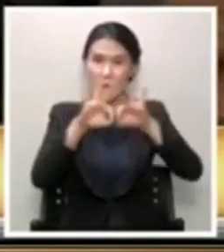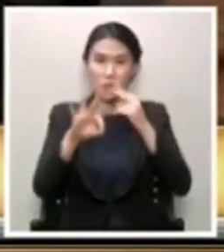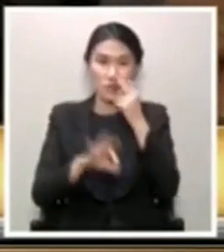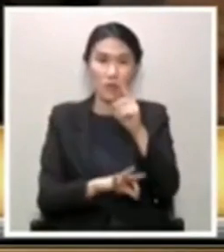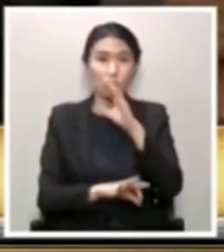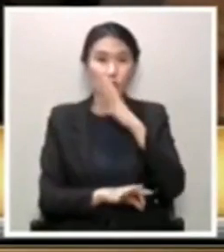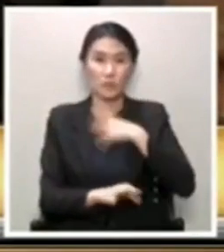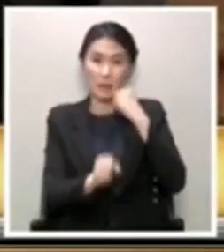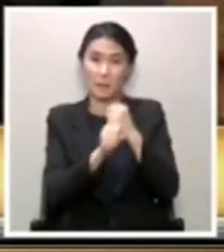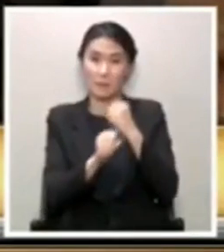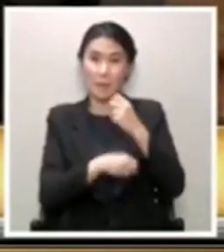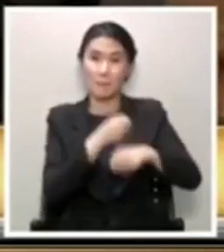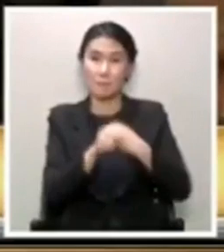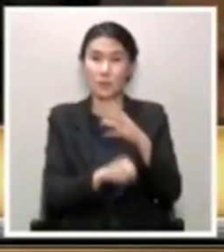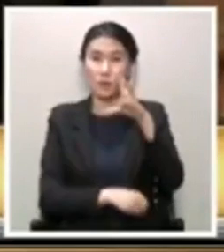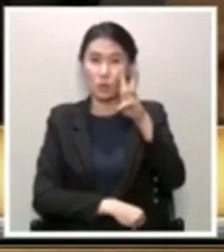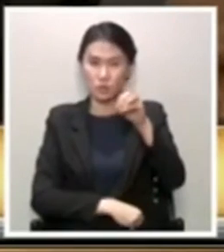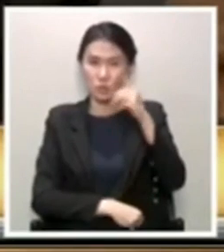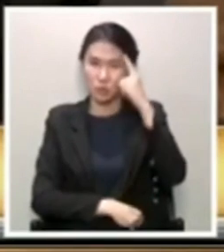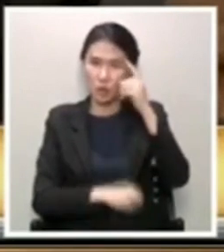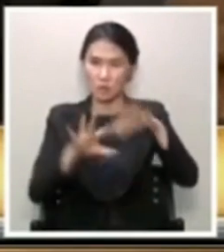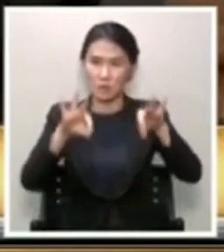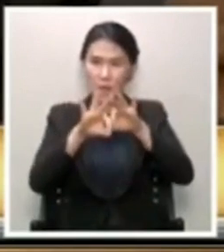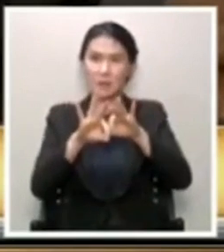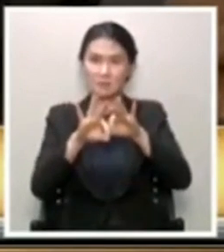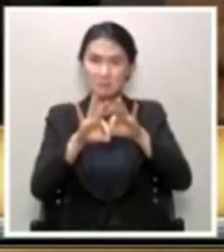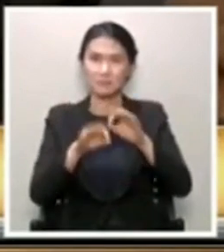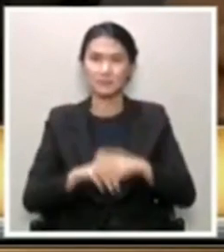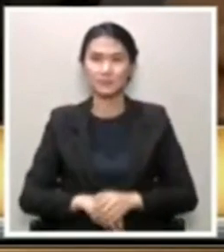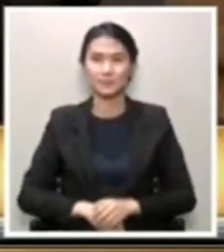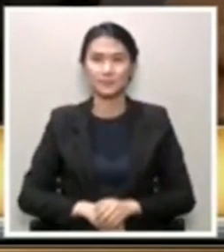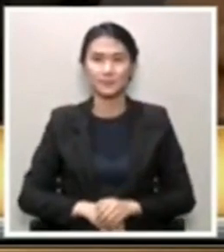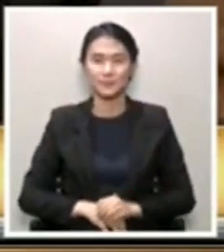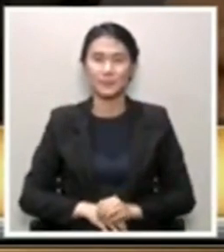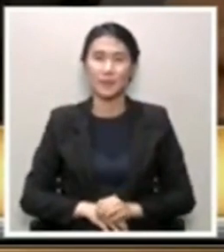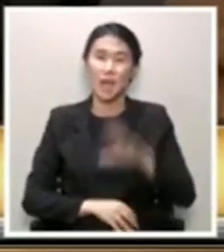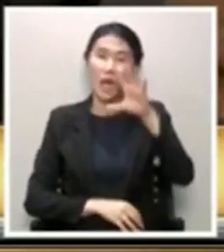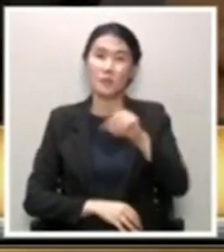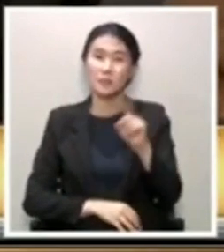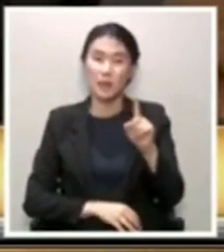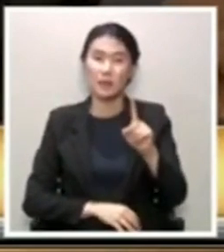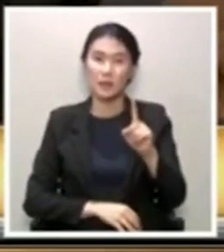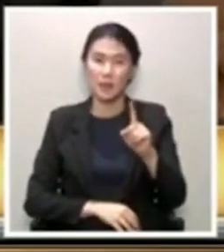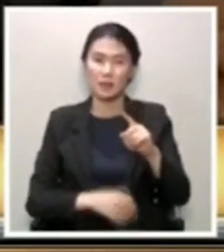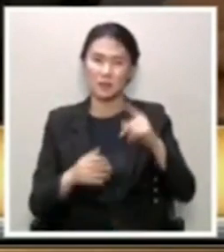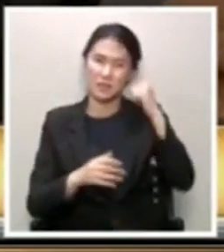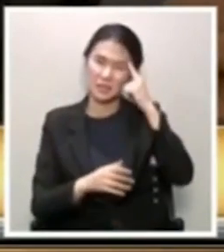ะทํารัฐธรรมนูญ60เนี่ยต้องมีเนื้อหาดังต่อไปนี้ล็อกเอาไว้ก่อนล่วงหน้าแล้วนะฮะดังนั้นที่มาเนี่ยมันจึงปฏิเสธไม่ได้ครับว่าเป็นผ